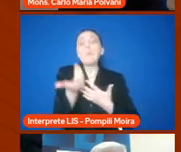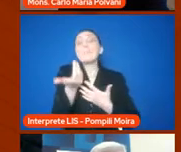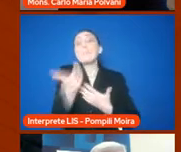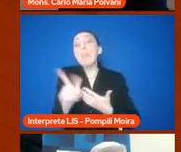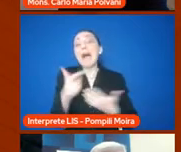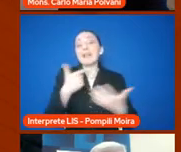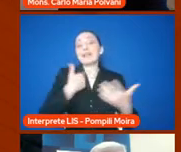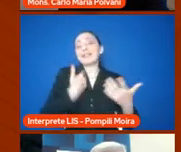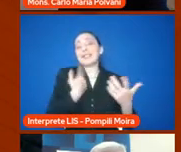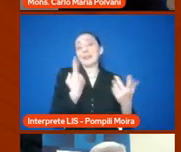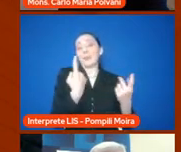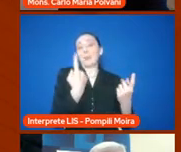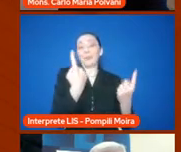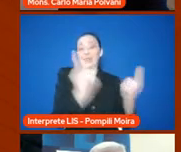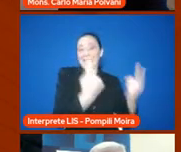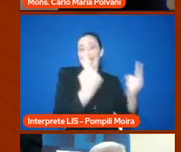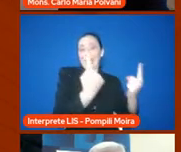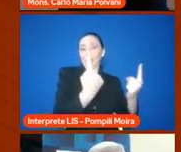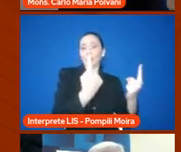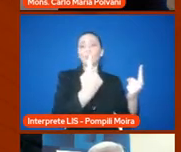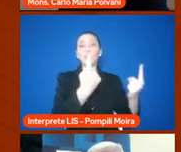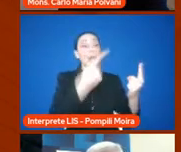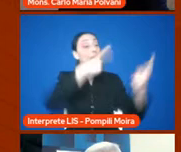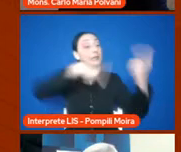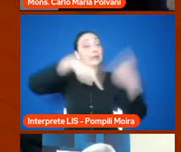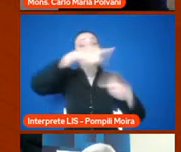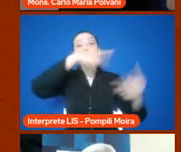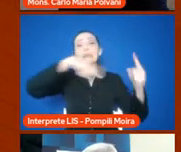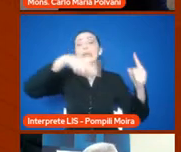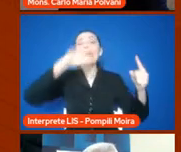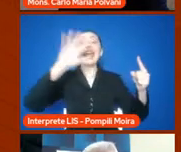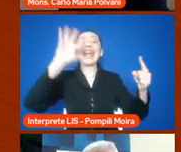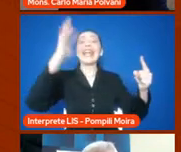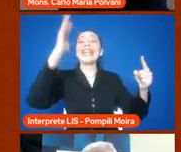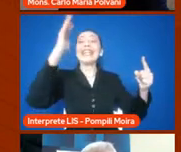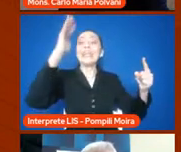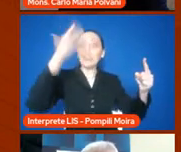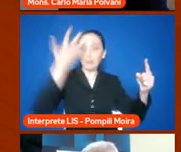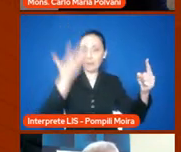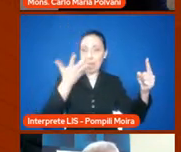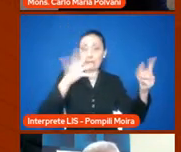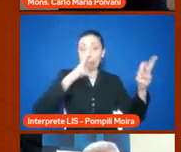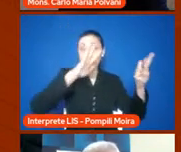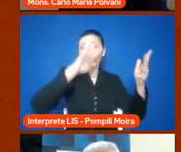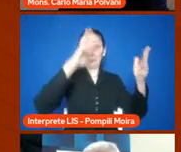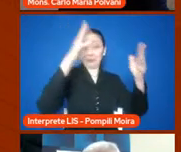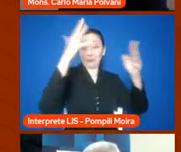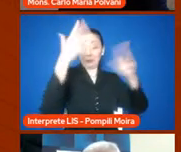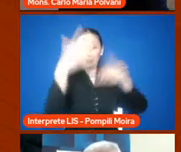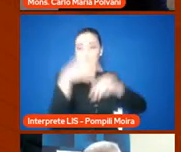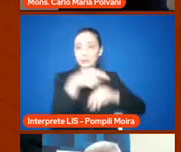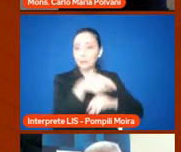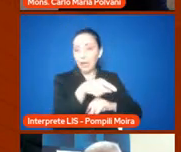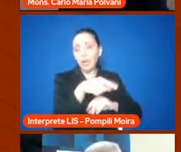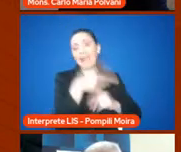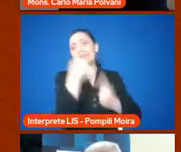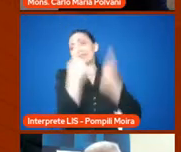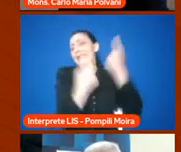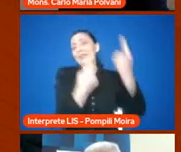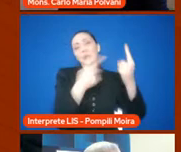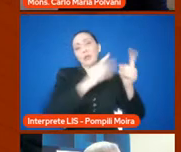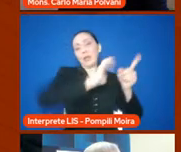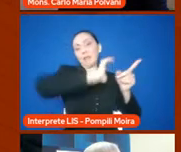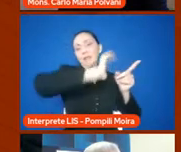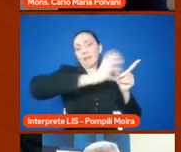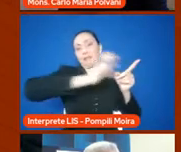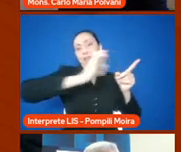ecosistemi, il cambiamento climatico e tante altre questioni stanno arrivando tutte